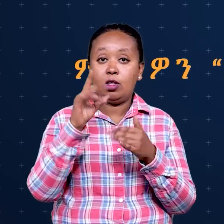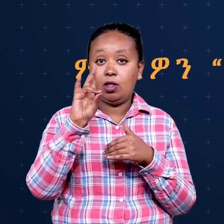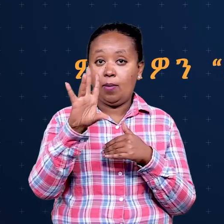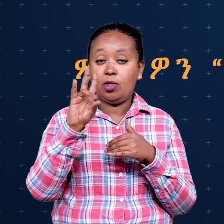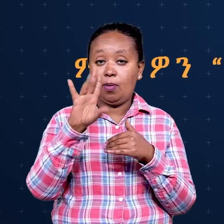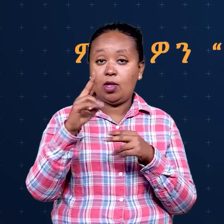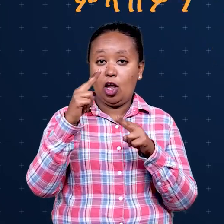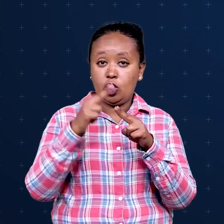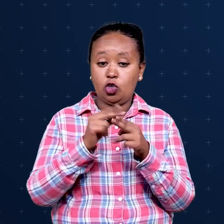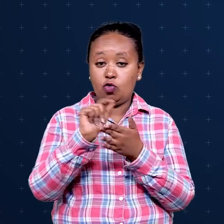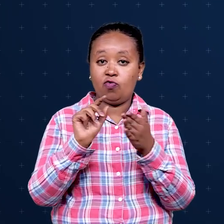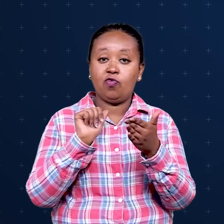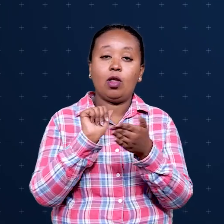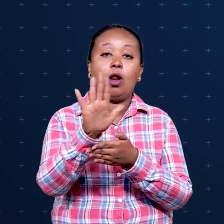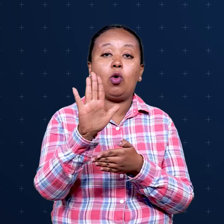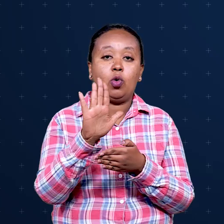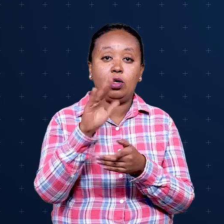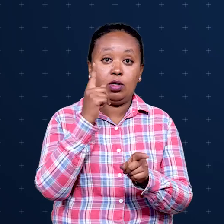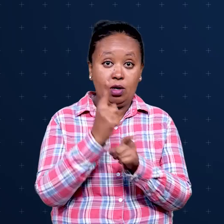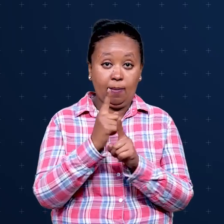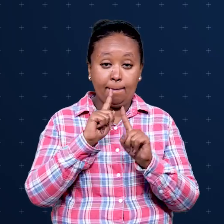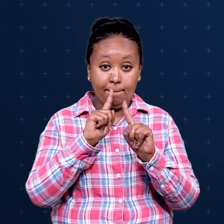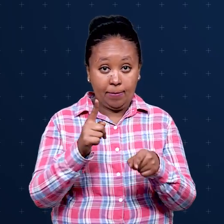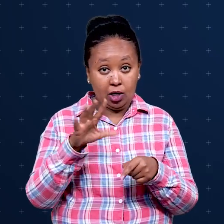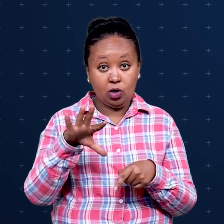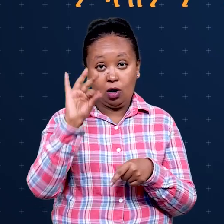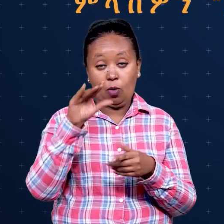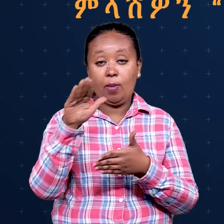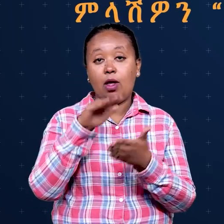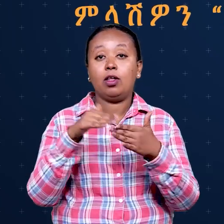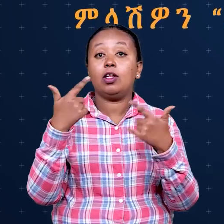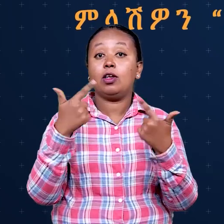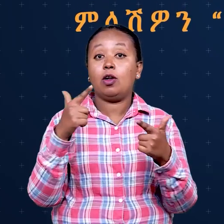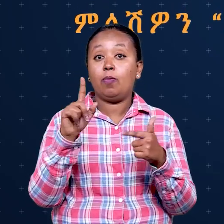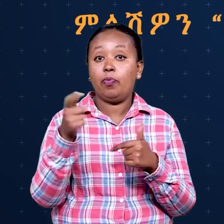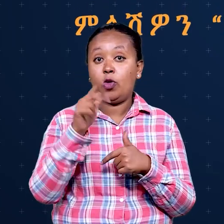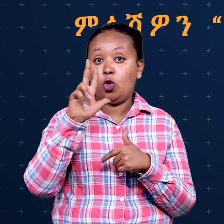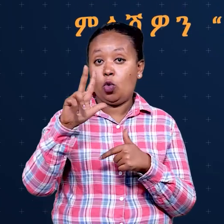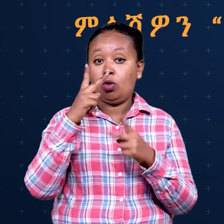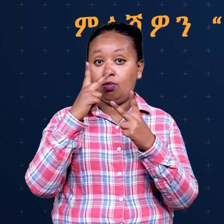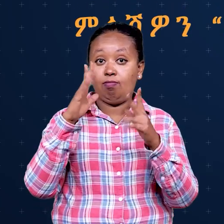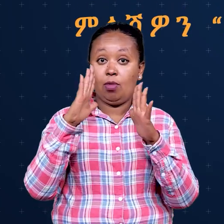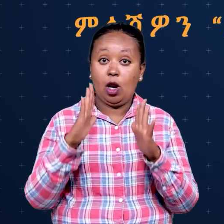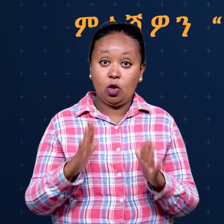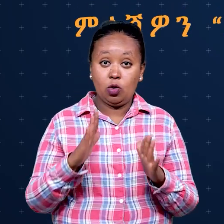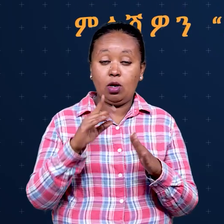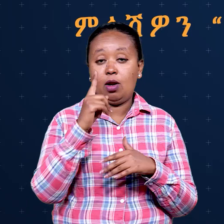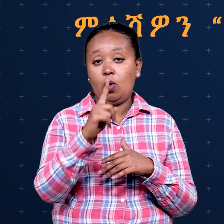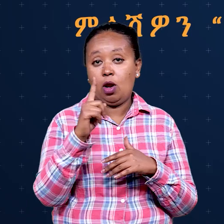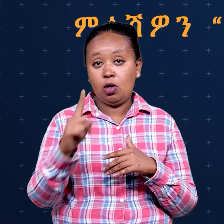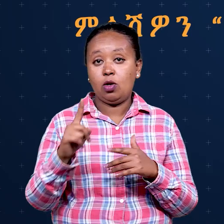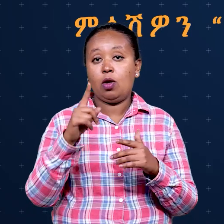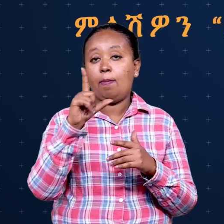በ7575 አጭር የጽሁፍ መቀበያ መስመራችን ላኩልን። ትክክለኛ ምላሽ ካገኛችሁት መካከል እድለኛ ለምትሆኑ 3